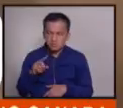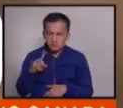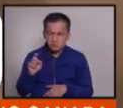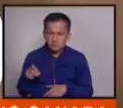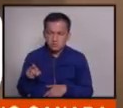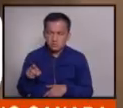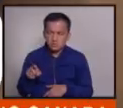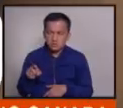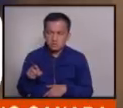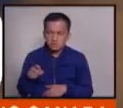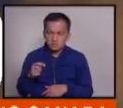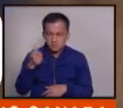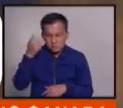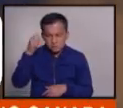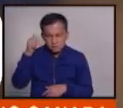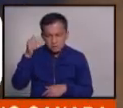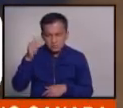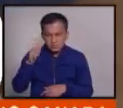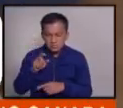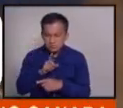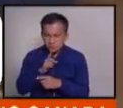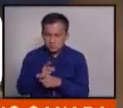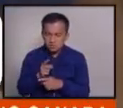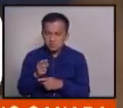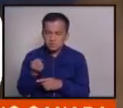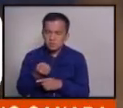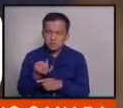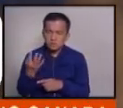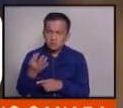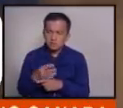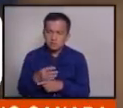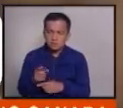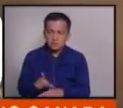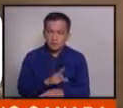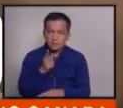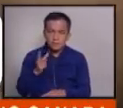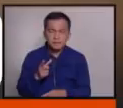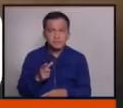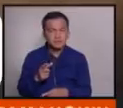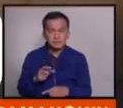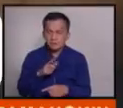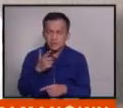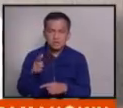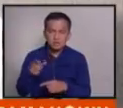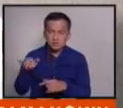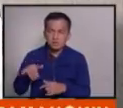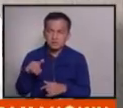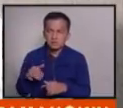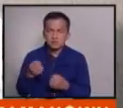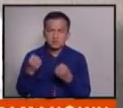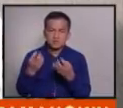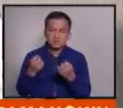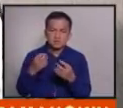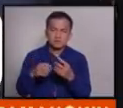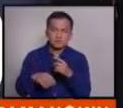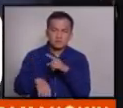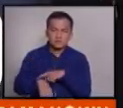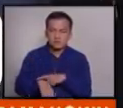na siya, yung tita niya, yung totoo, ilang beses, kasi ang tagal eh, ang tagal niya dyan eh, maraming beses